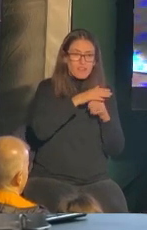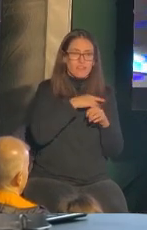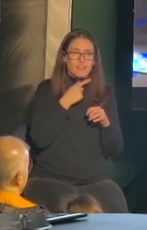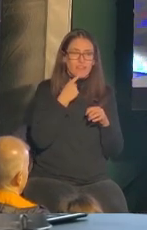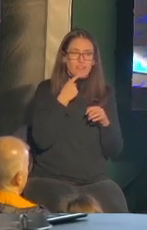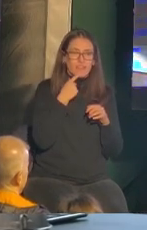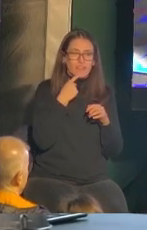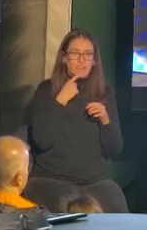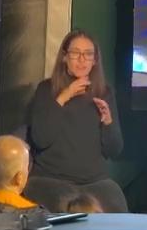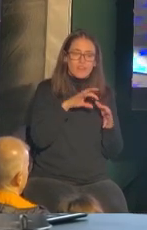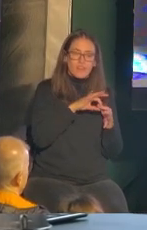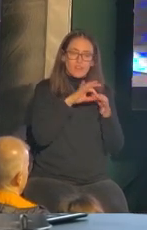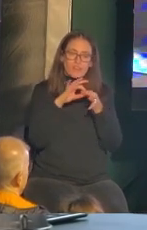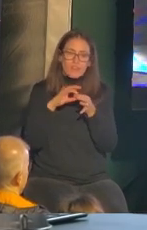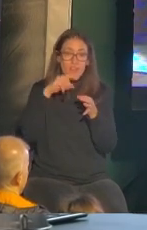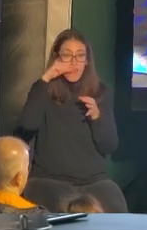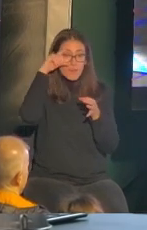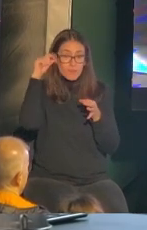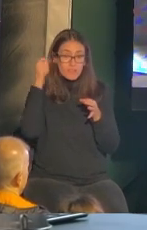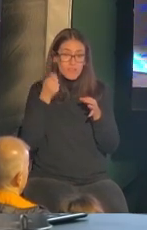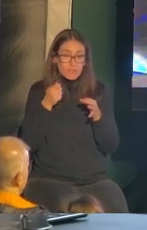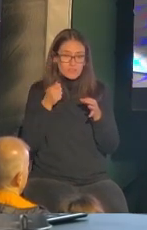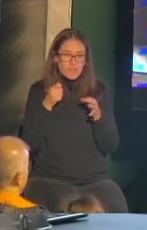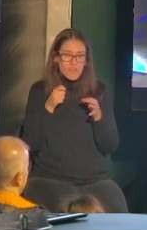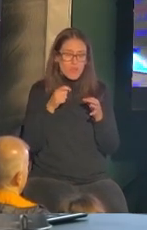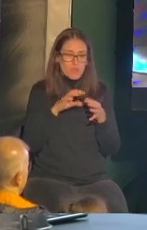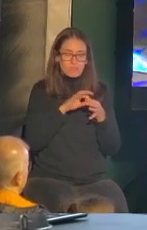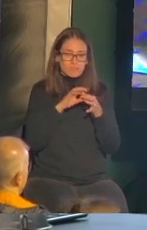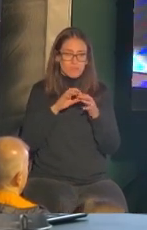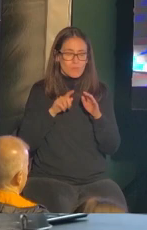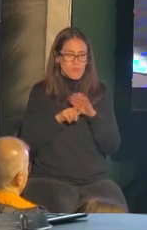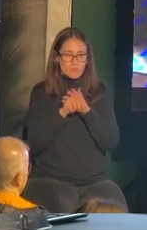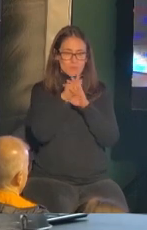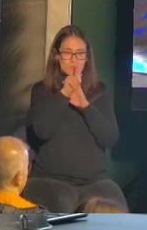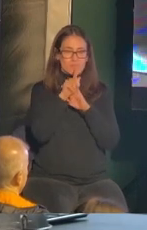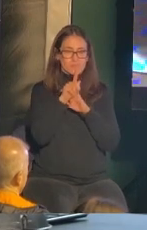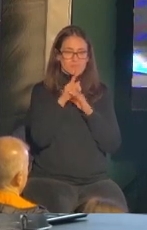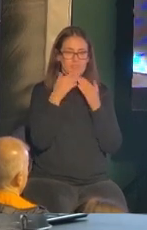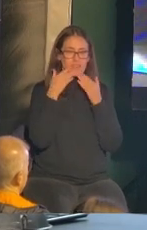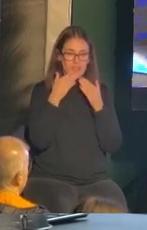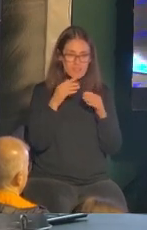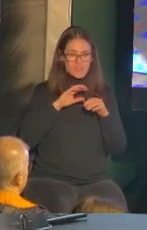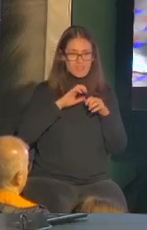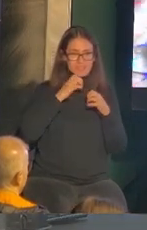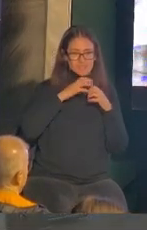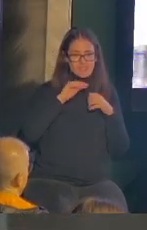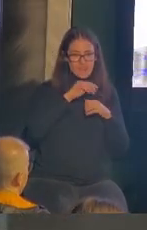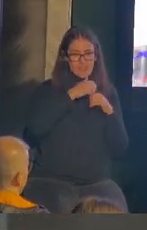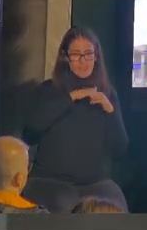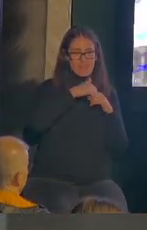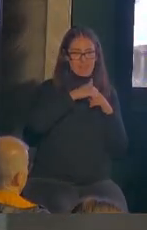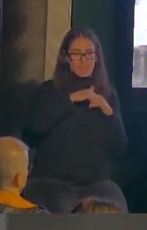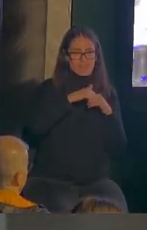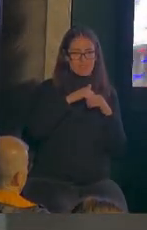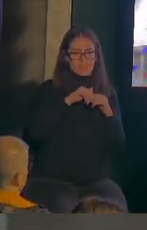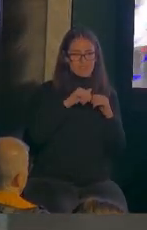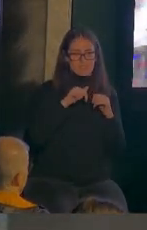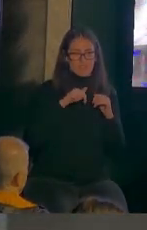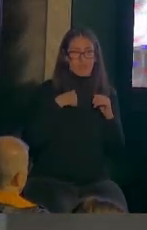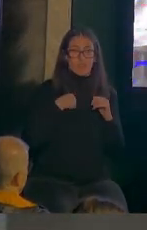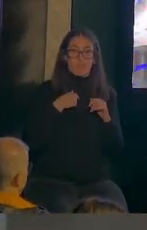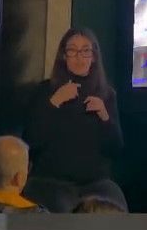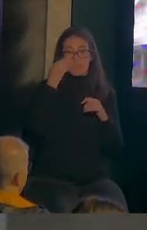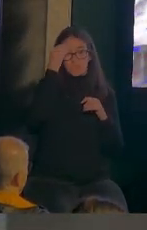gust de l'ametlla torrada es potenciava molt més. Per això també, a banda de que ja m'interessava ficar-li el gust de